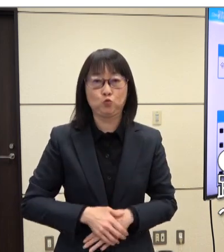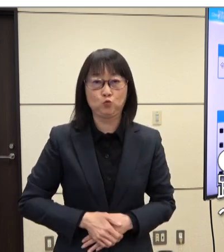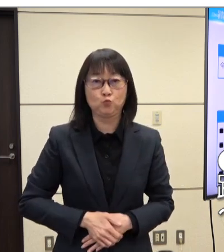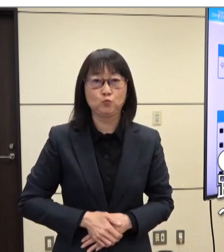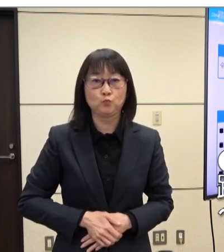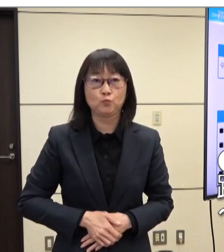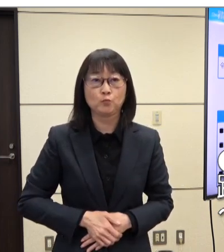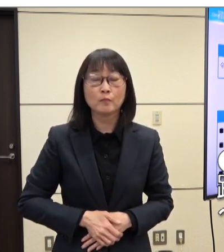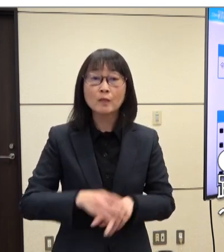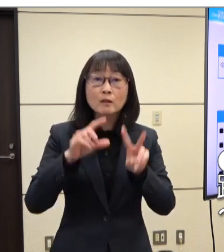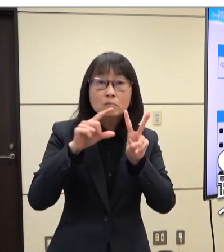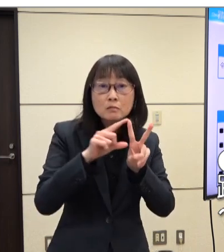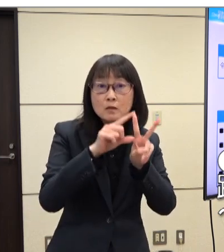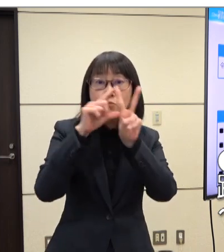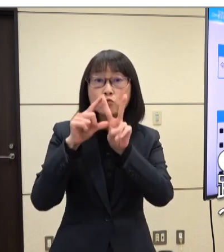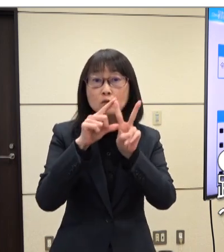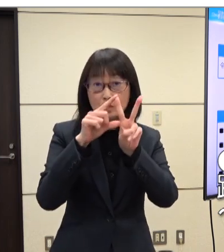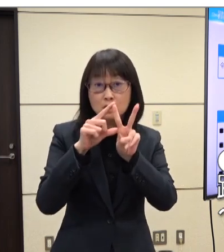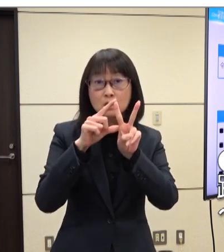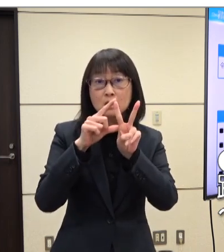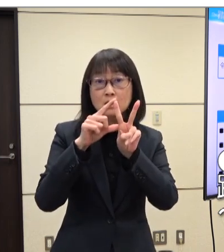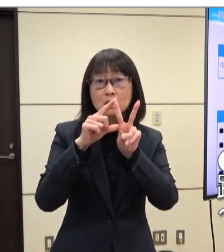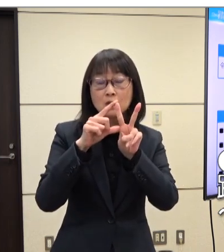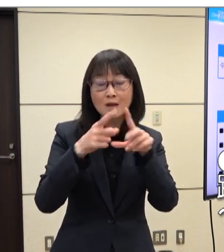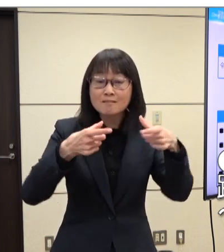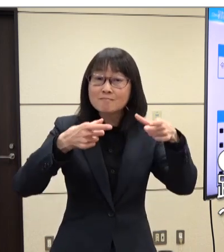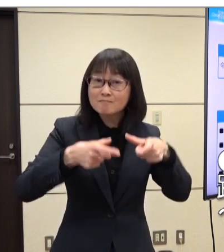DVD での貸し出しも行いますので、